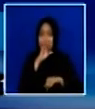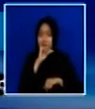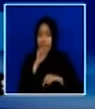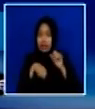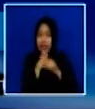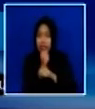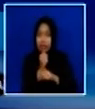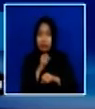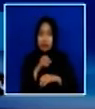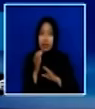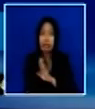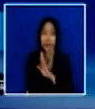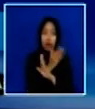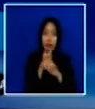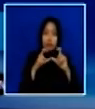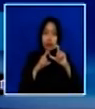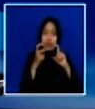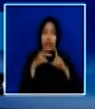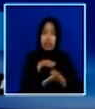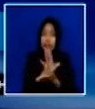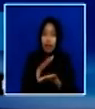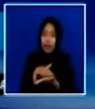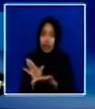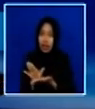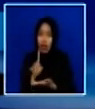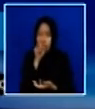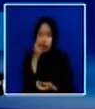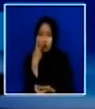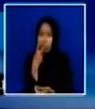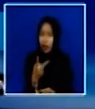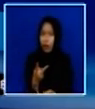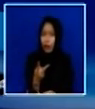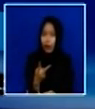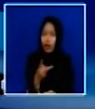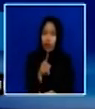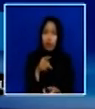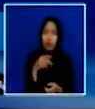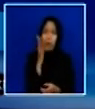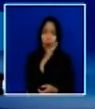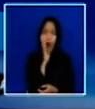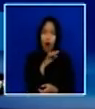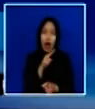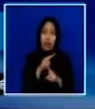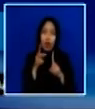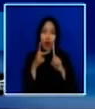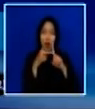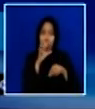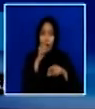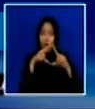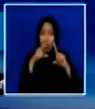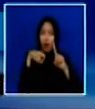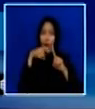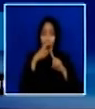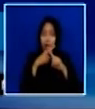untuk mengeshare itu harus dilihat dulu ini berita ini Hok apa ndak ini nanti